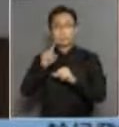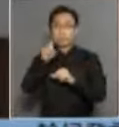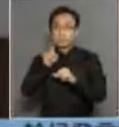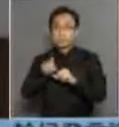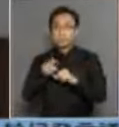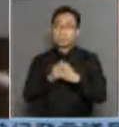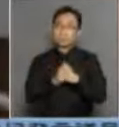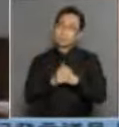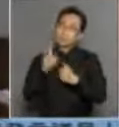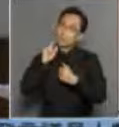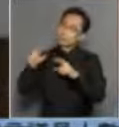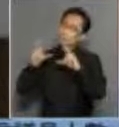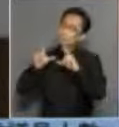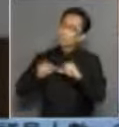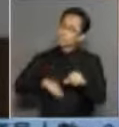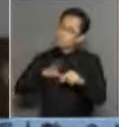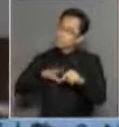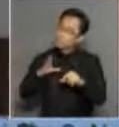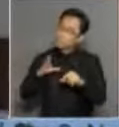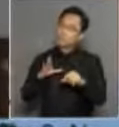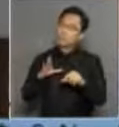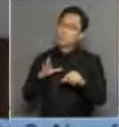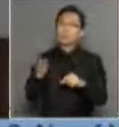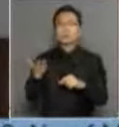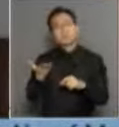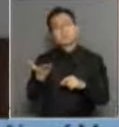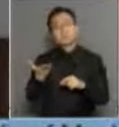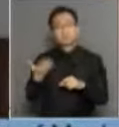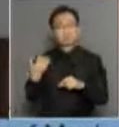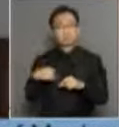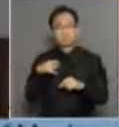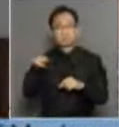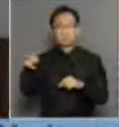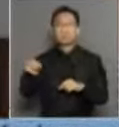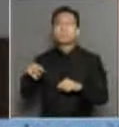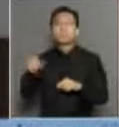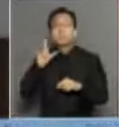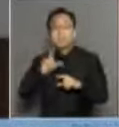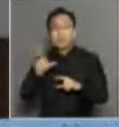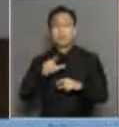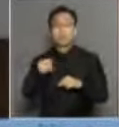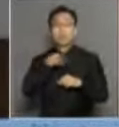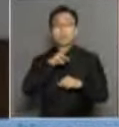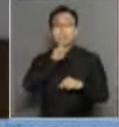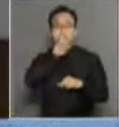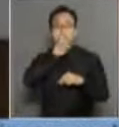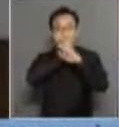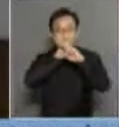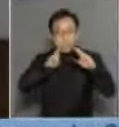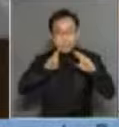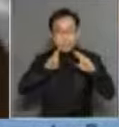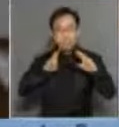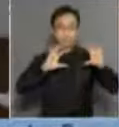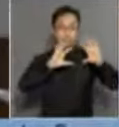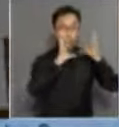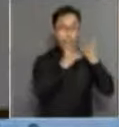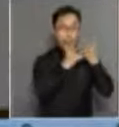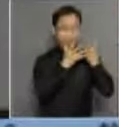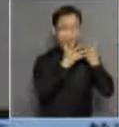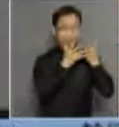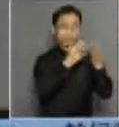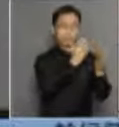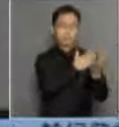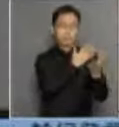到啲乜嘢，所以佢又係嗰套保密制度、集體負責，佢個人對發表言論